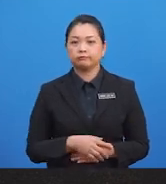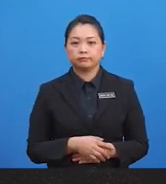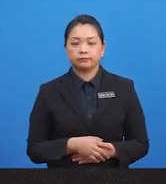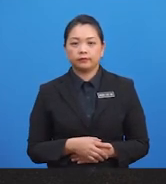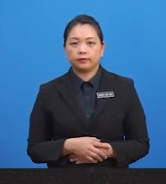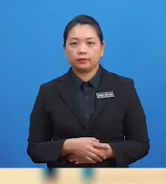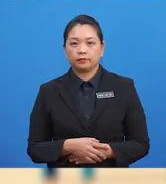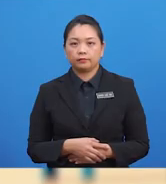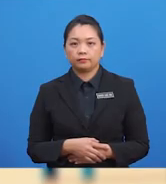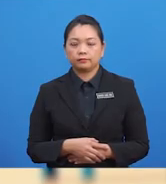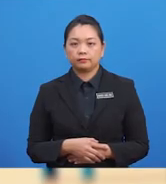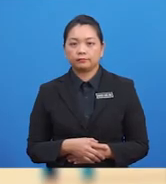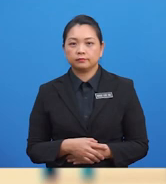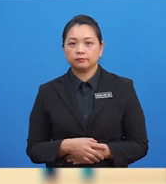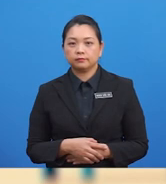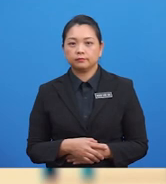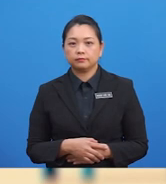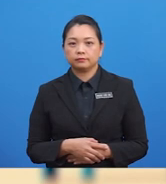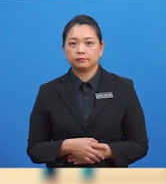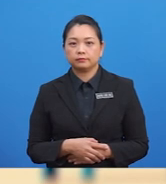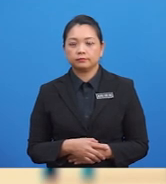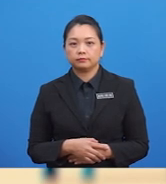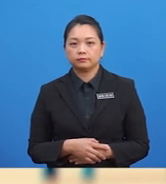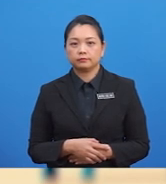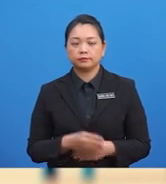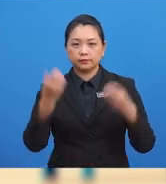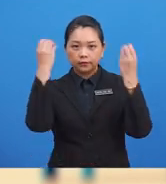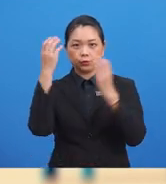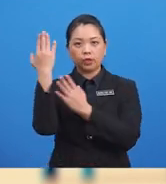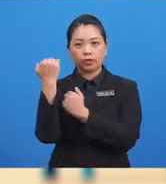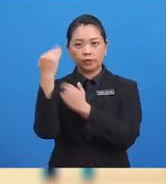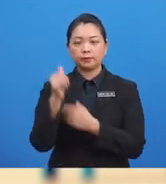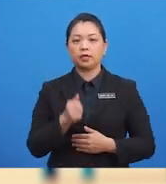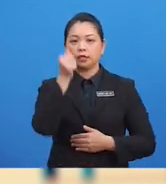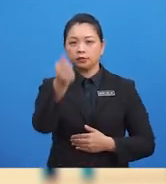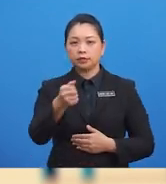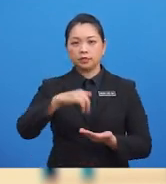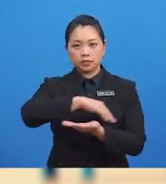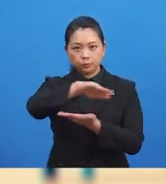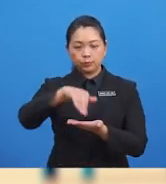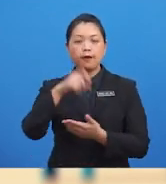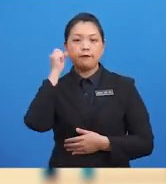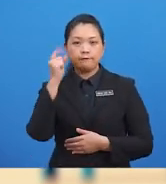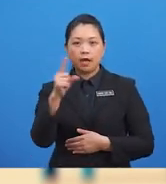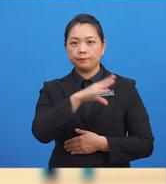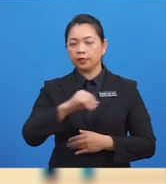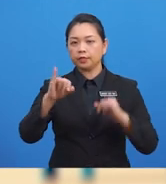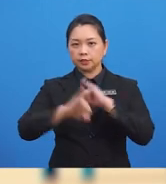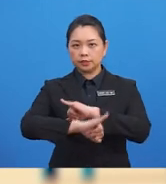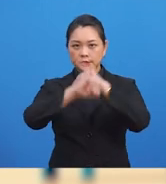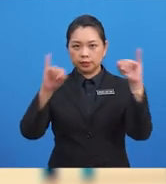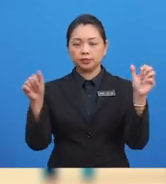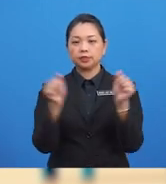3. Dapat semua? Saya harap anda semua faham dan jelas